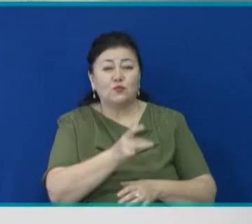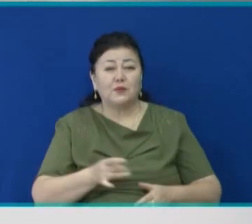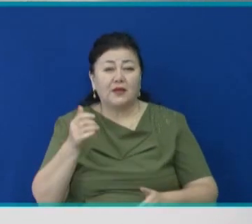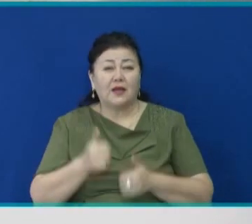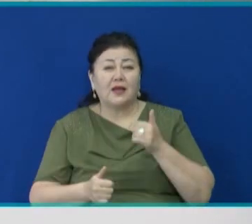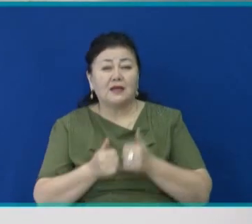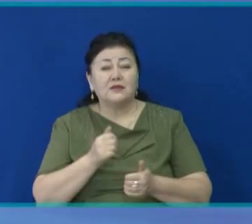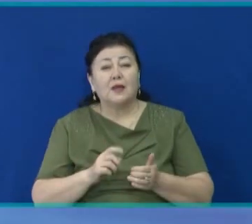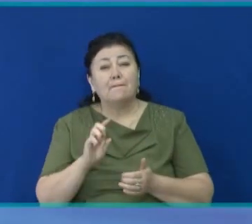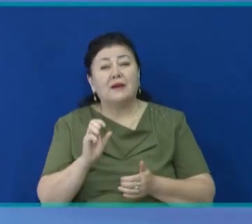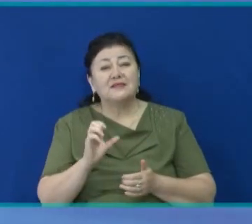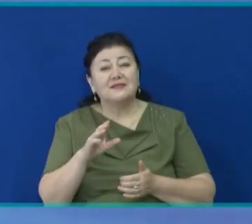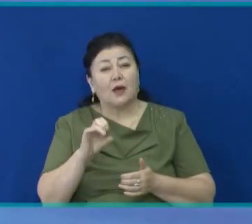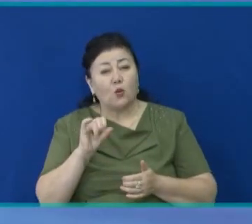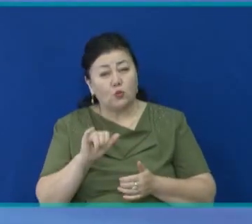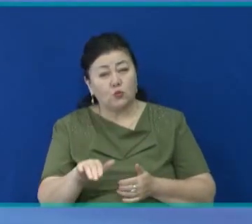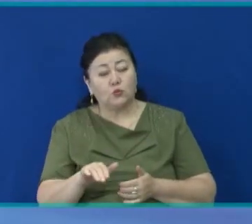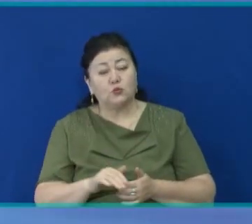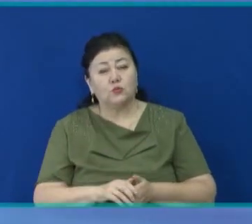турнире «Бастау».